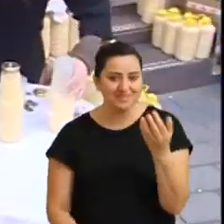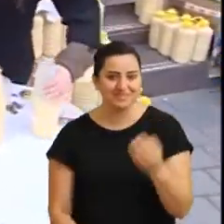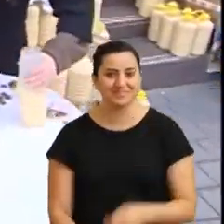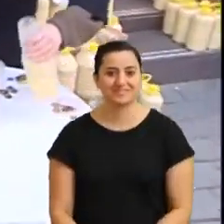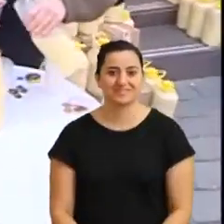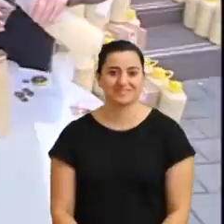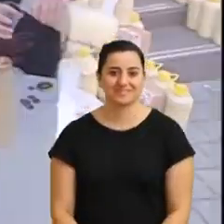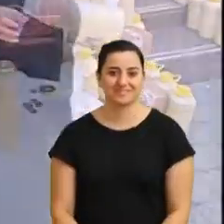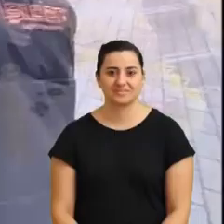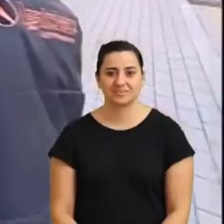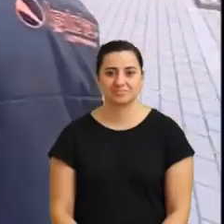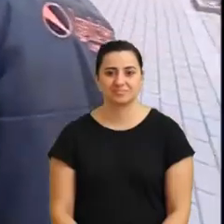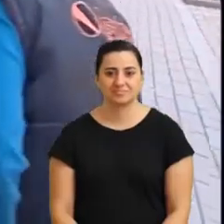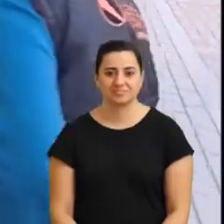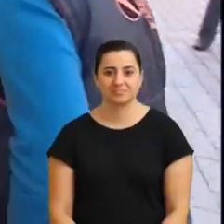1 lira.